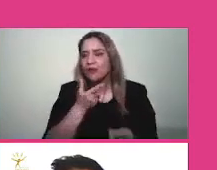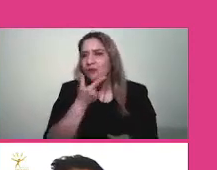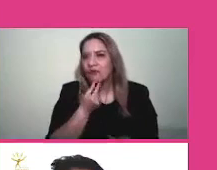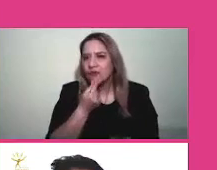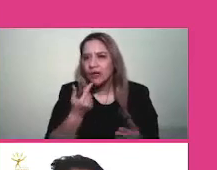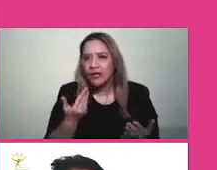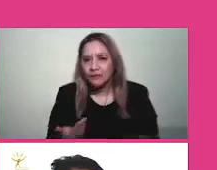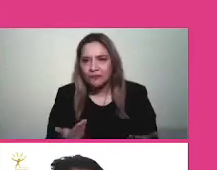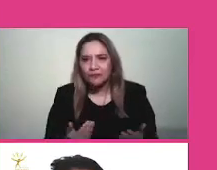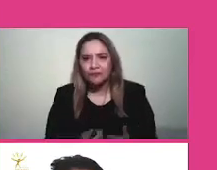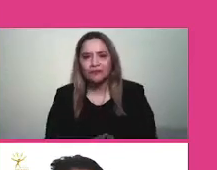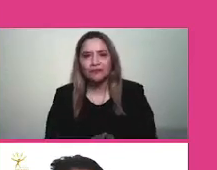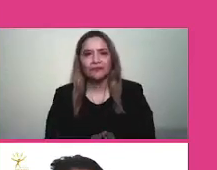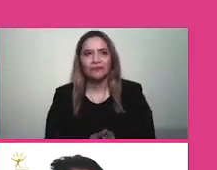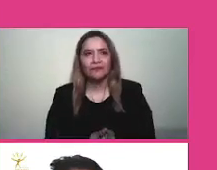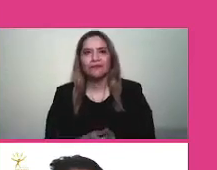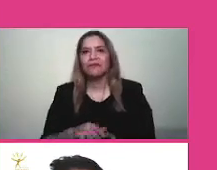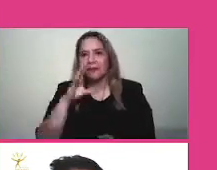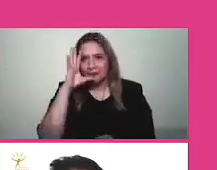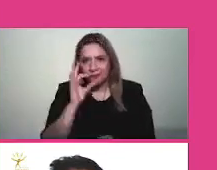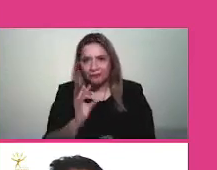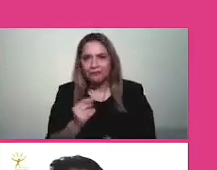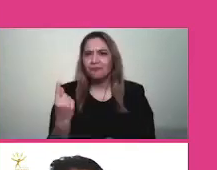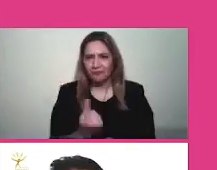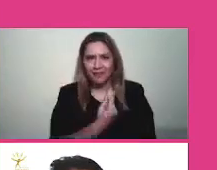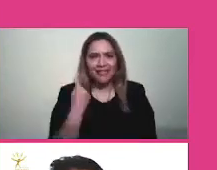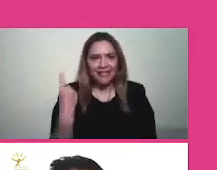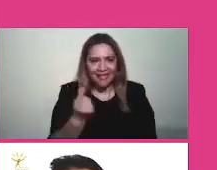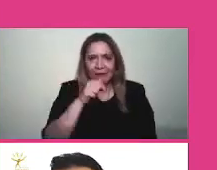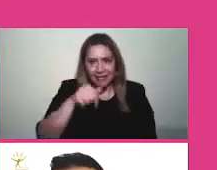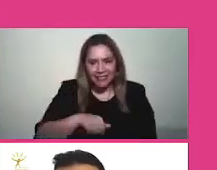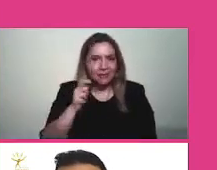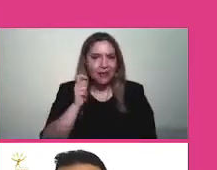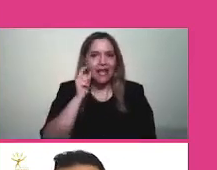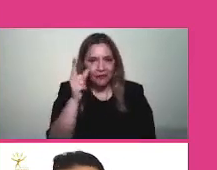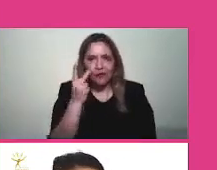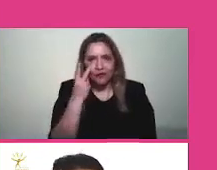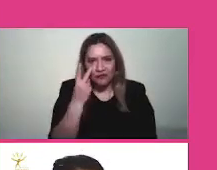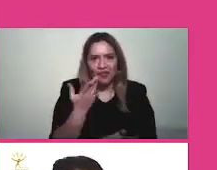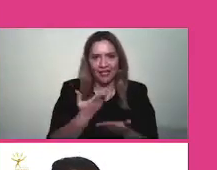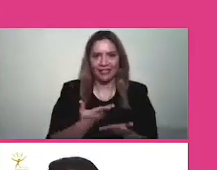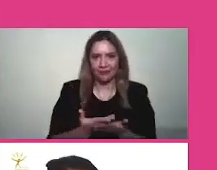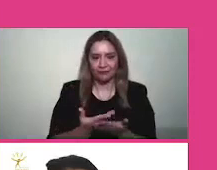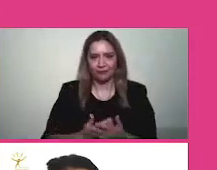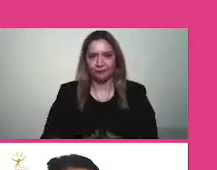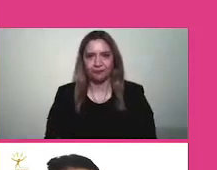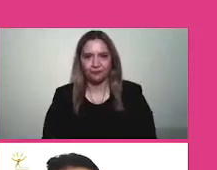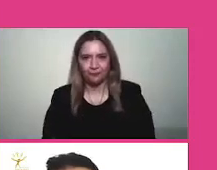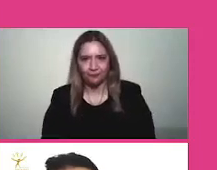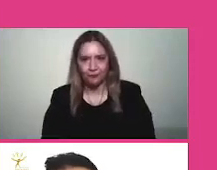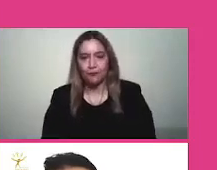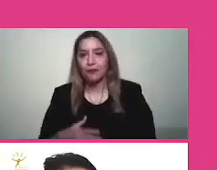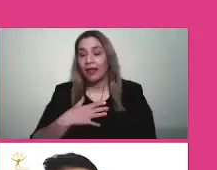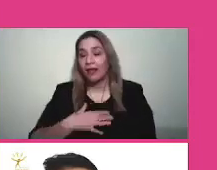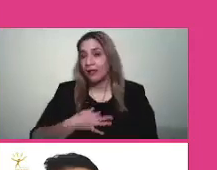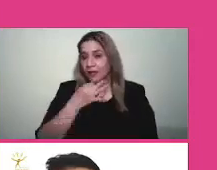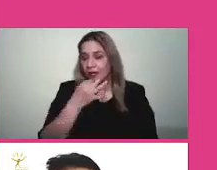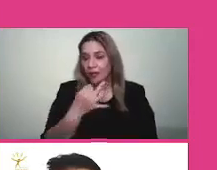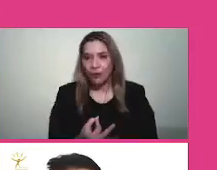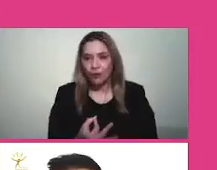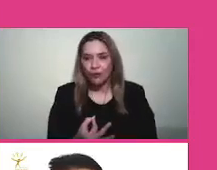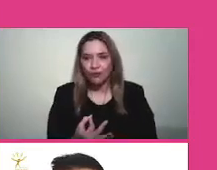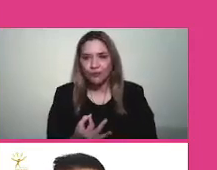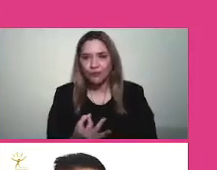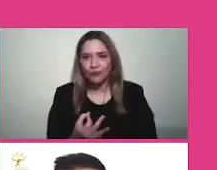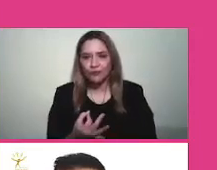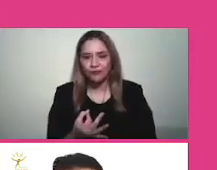και φαίνεται αυτό και μέσα από το κλίμα της σημερινής εκδήλωσης. Θέλω να πω ότι είμαστε πολύ